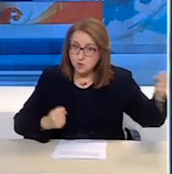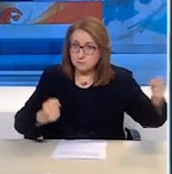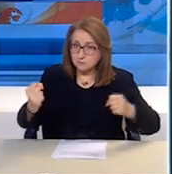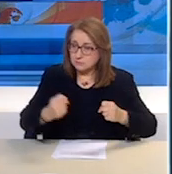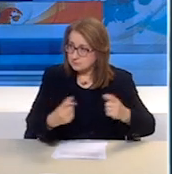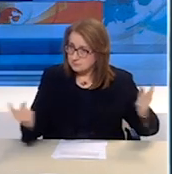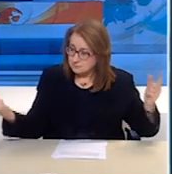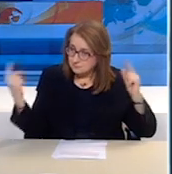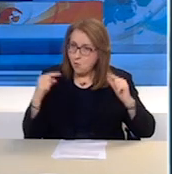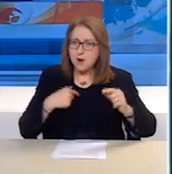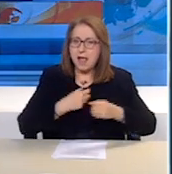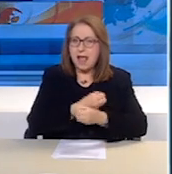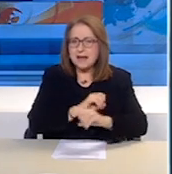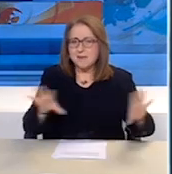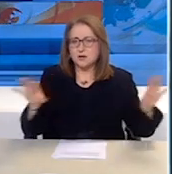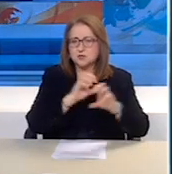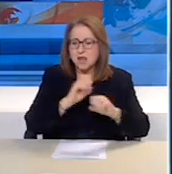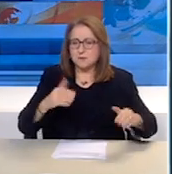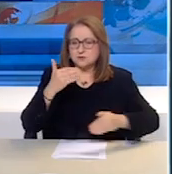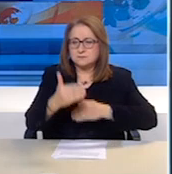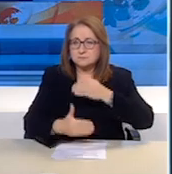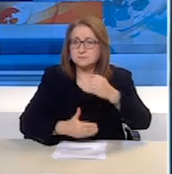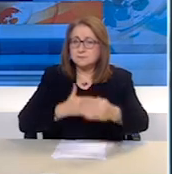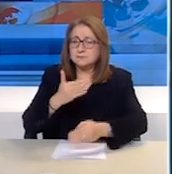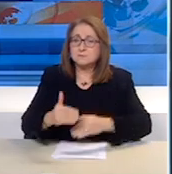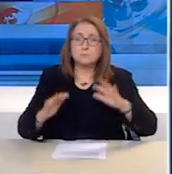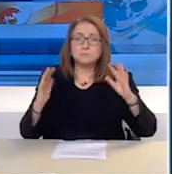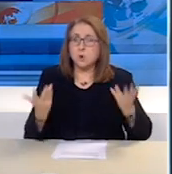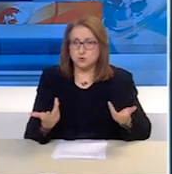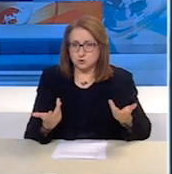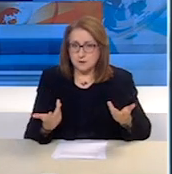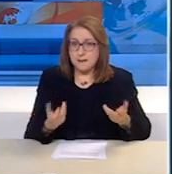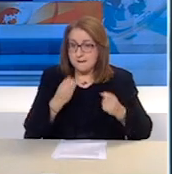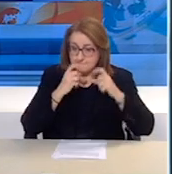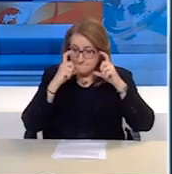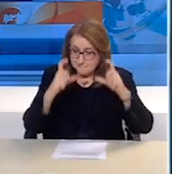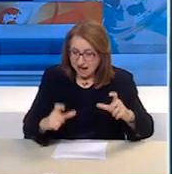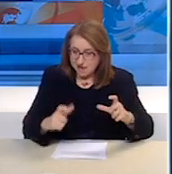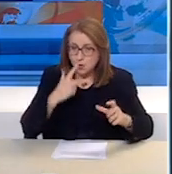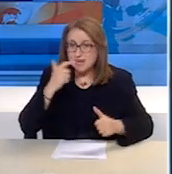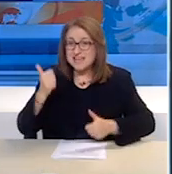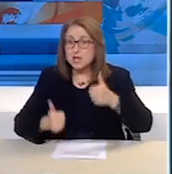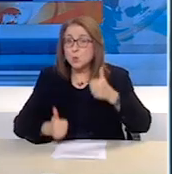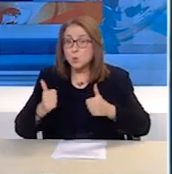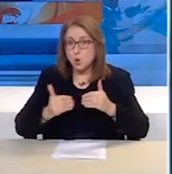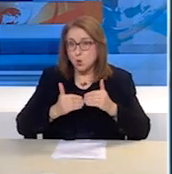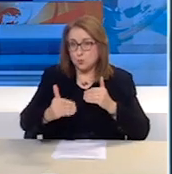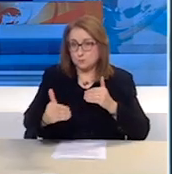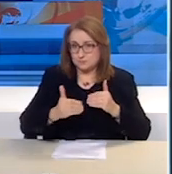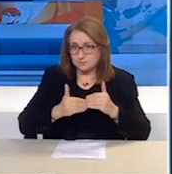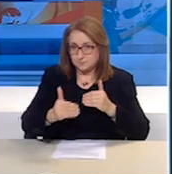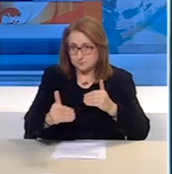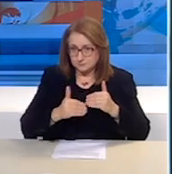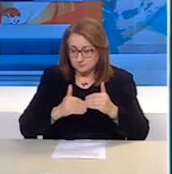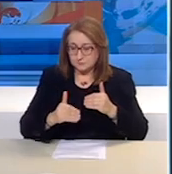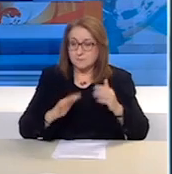γίνει το πέρασμα στις επόμενες φάσεις που θα εκτελήσονται διαδοχικά μέσα στους μήνες Μάιο και Ιούνιο, ώστε να υπάρχει σε κάθε κλάδο